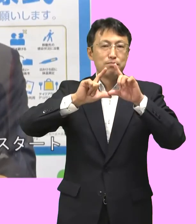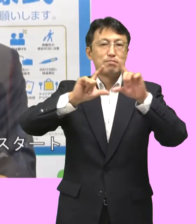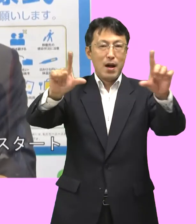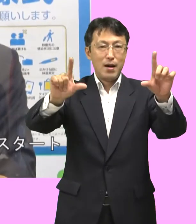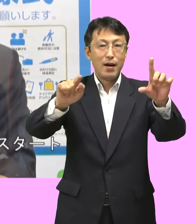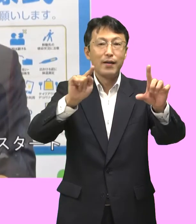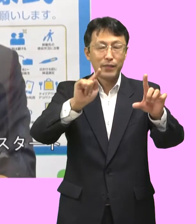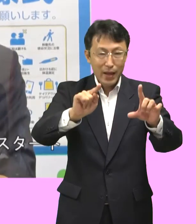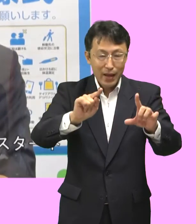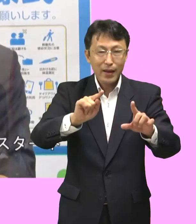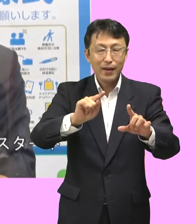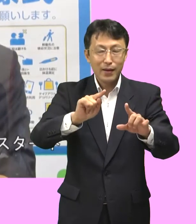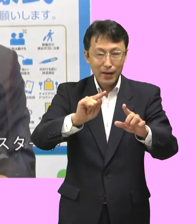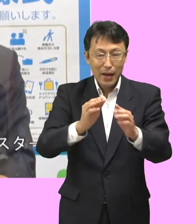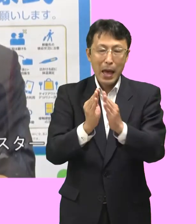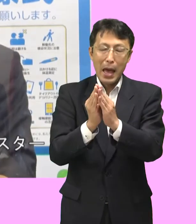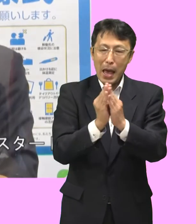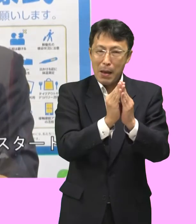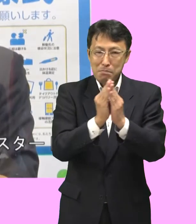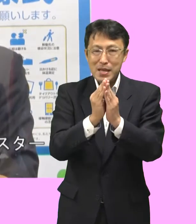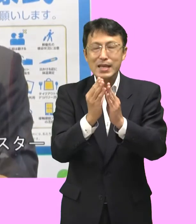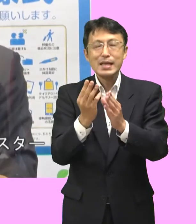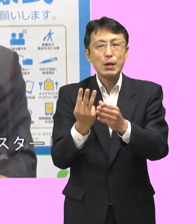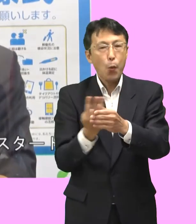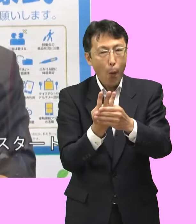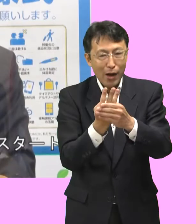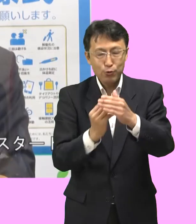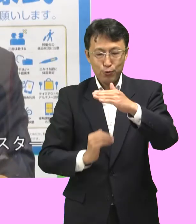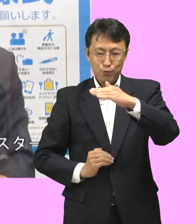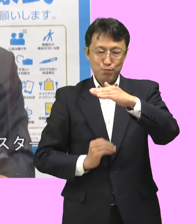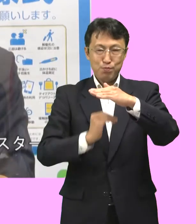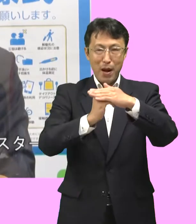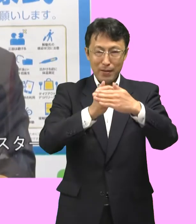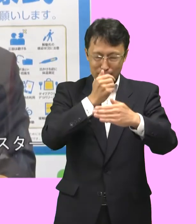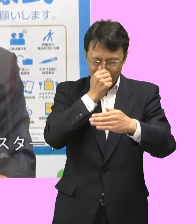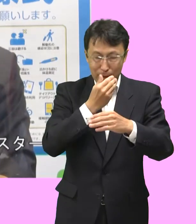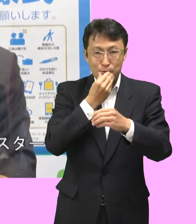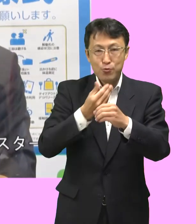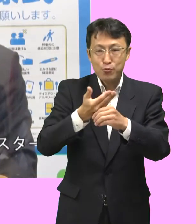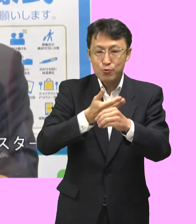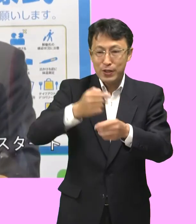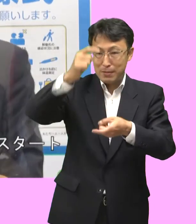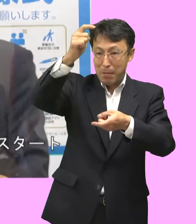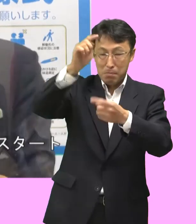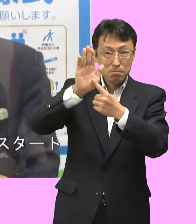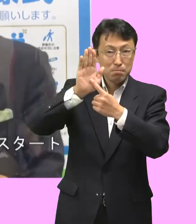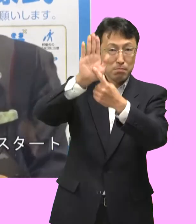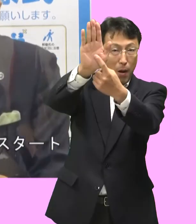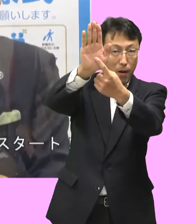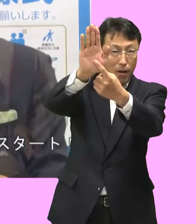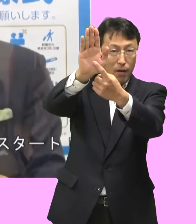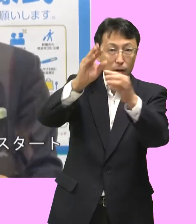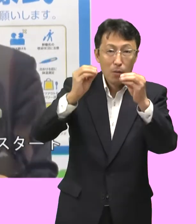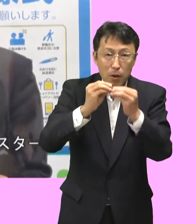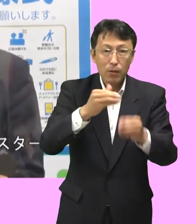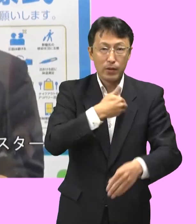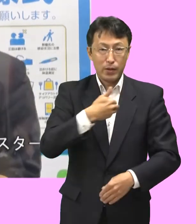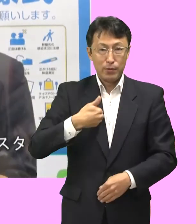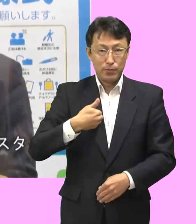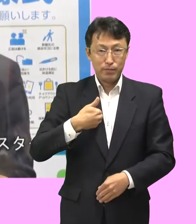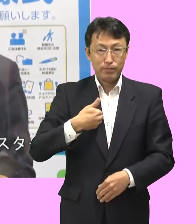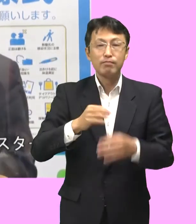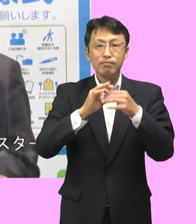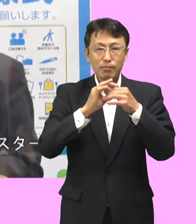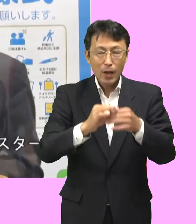満載福島の、生活をですね、まあ、感じていただきたいなということで、まあ、今回福島デ